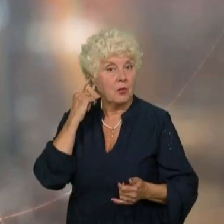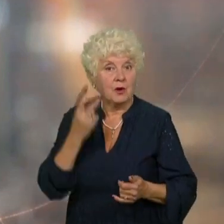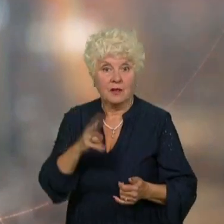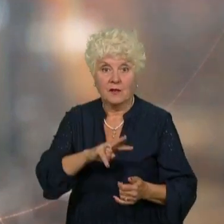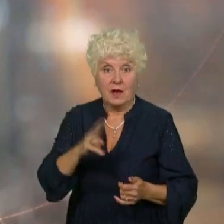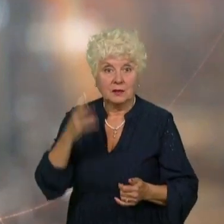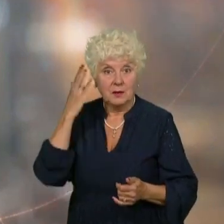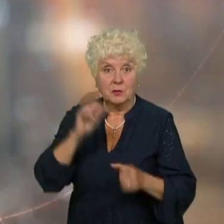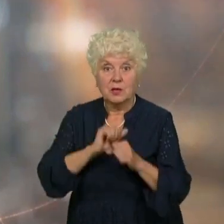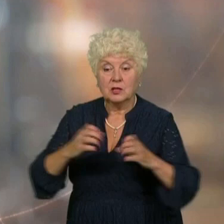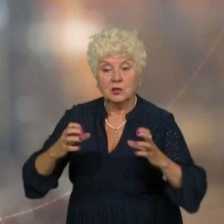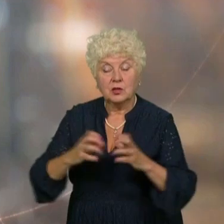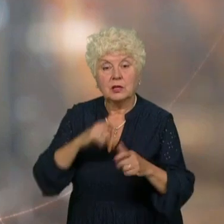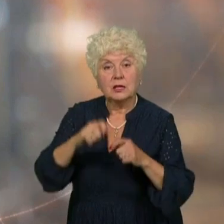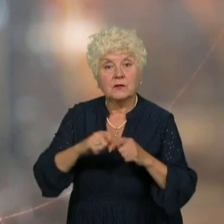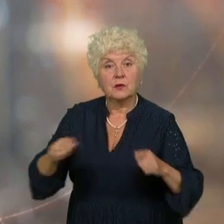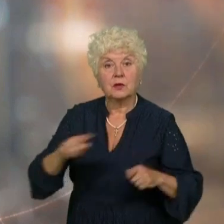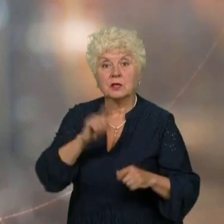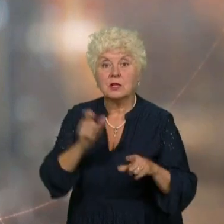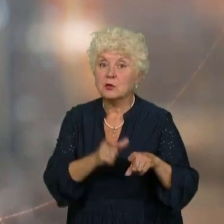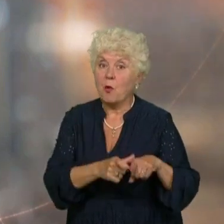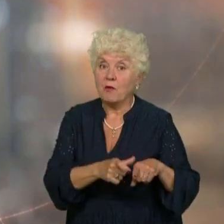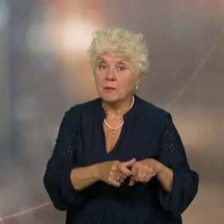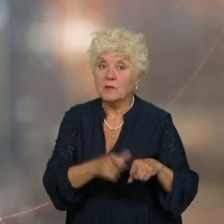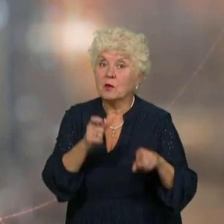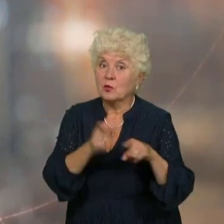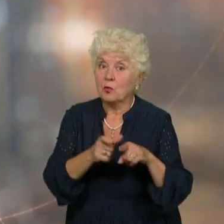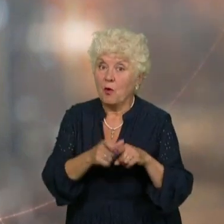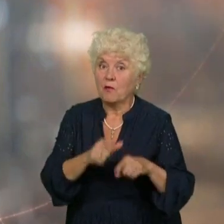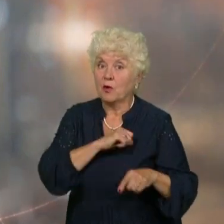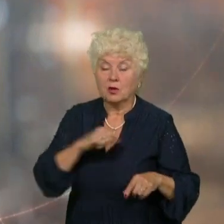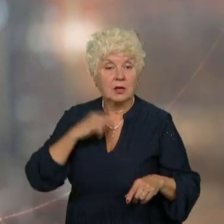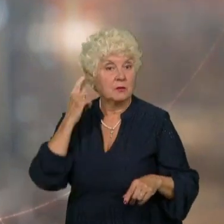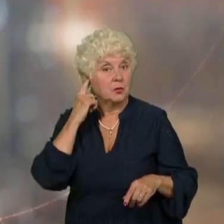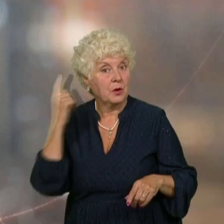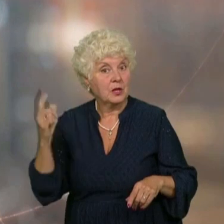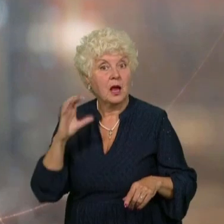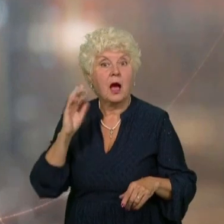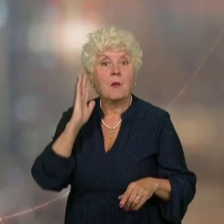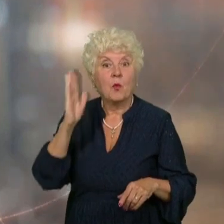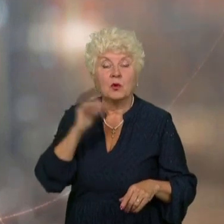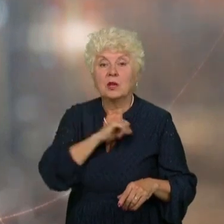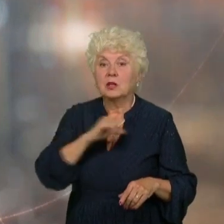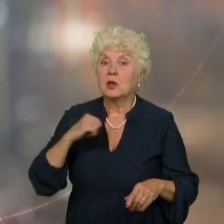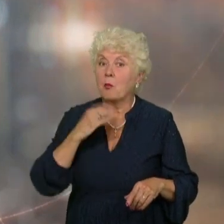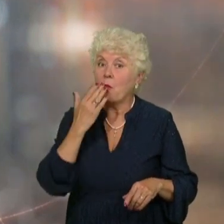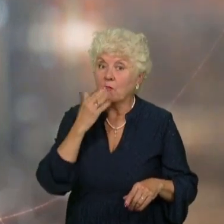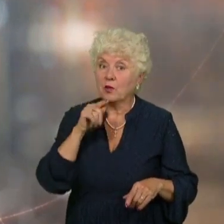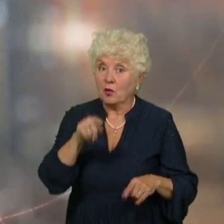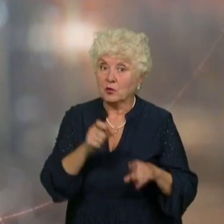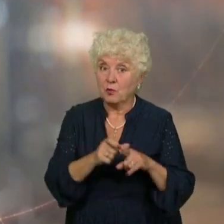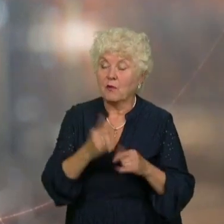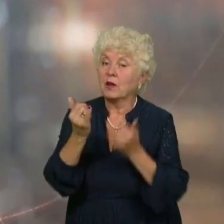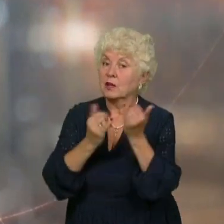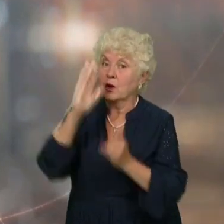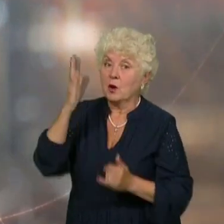zmysły są ściśle związane ze słowem słowo się słyszy A potem się wypowiada jeśli